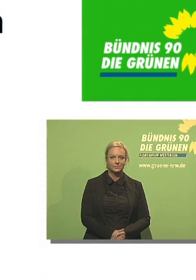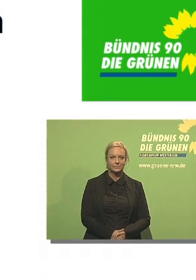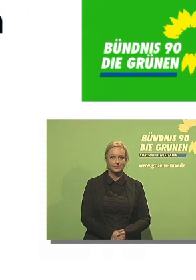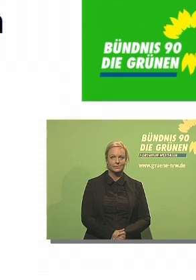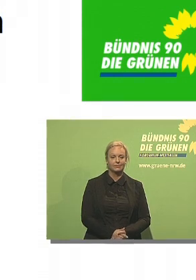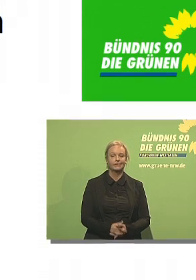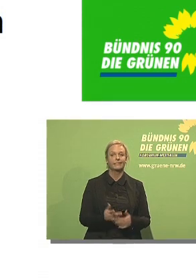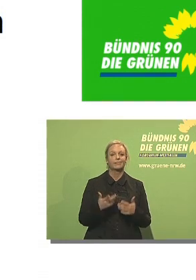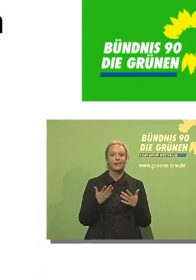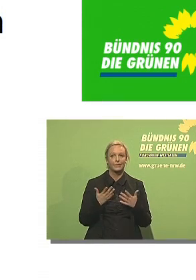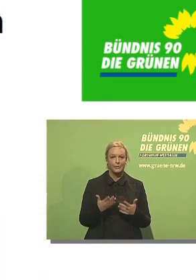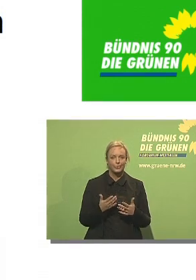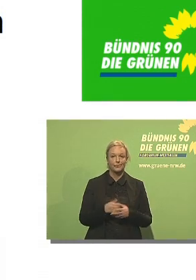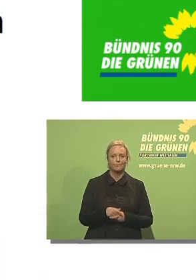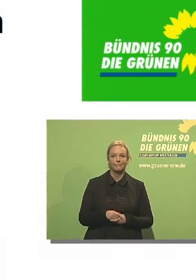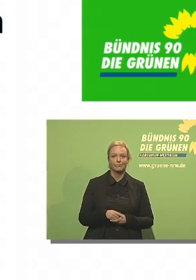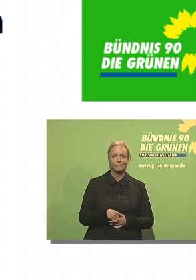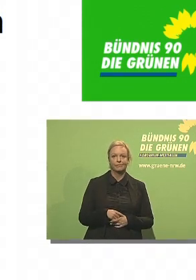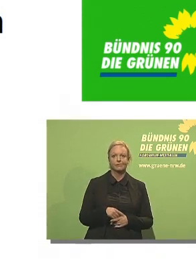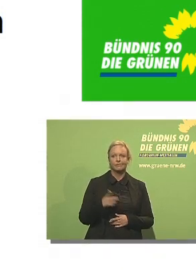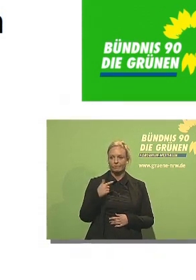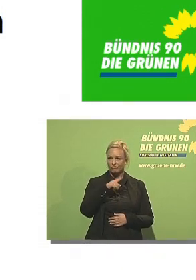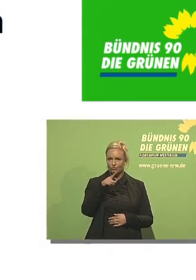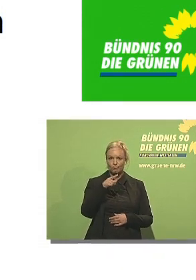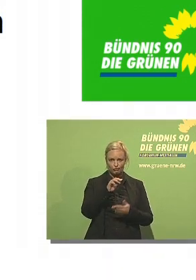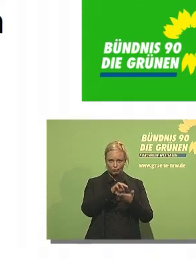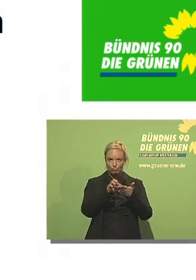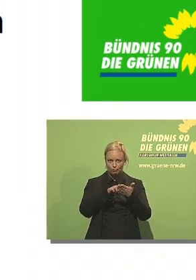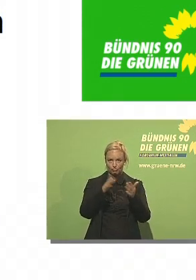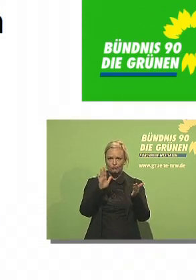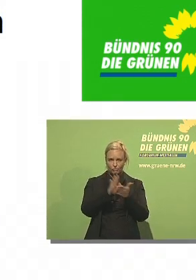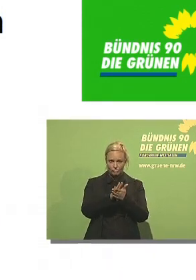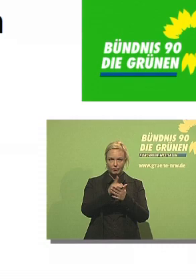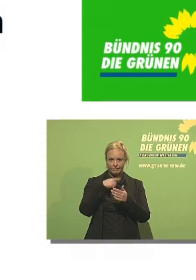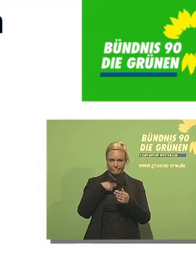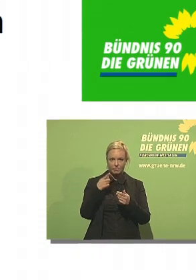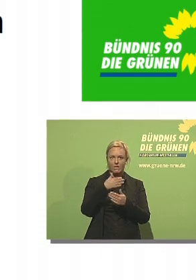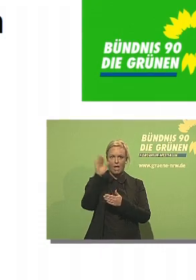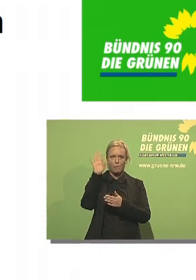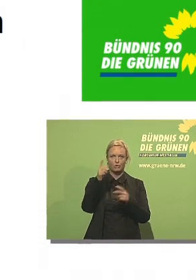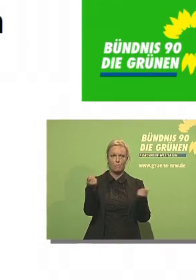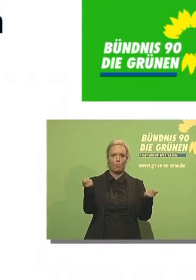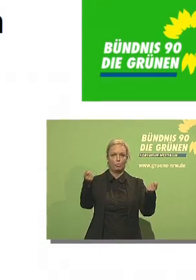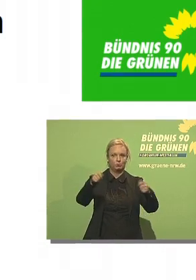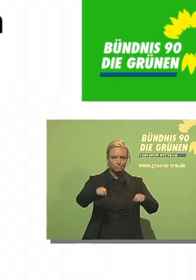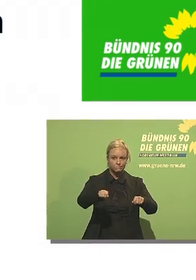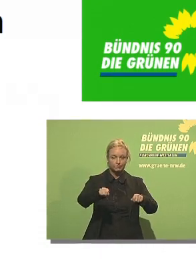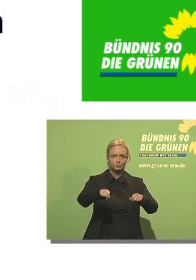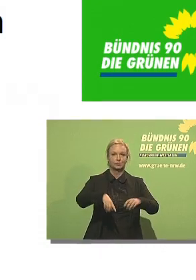So, ich denke, alle haben ihre Stimme abgegeben. Dann schließe ich die Abstimmung.